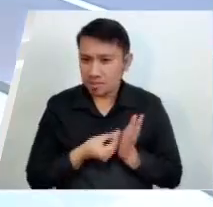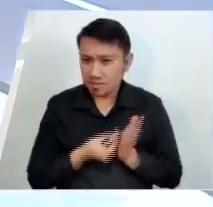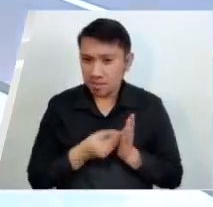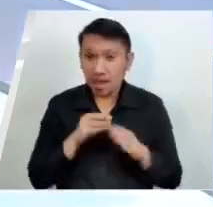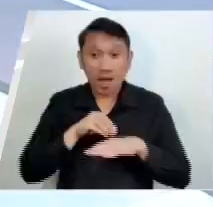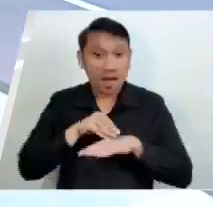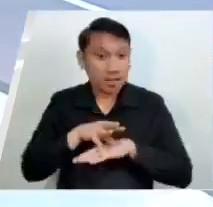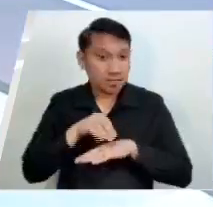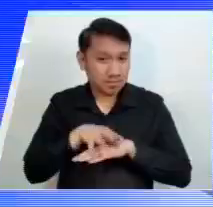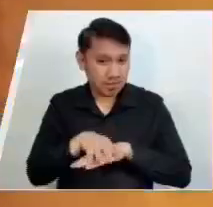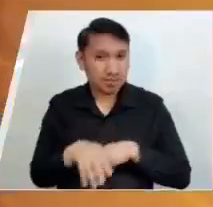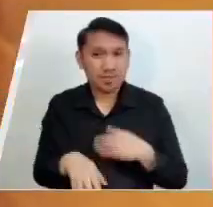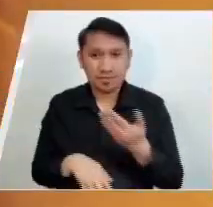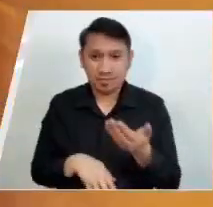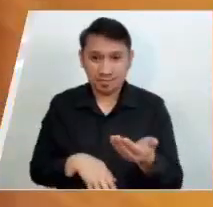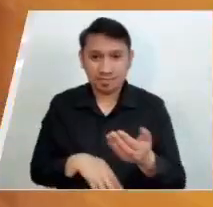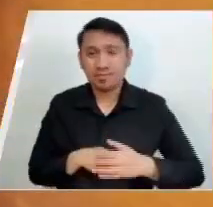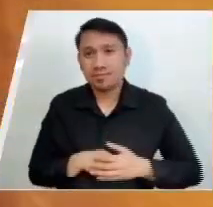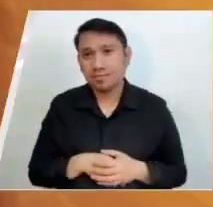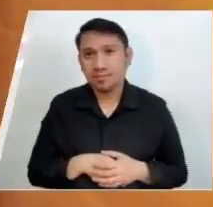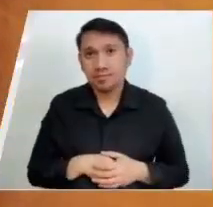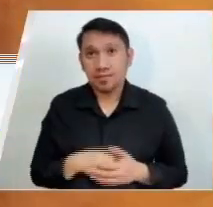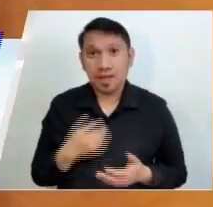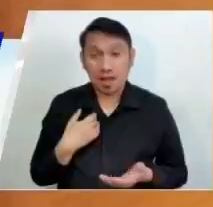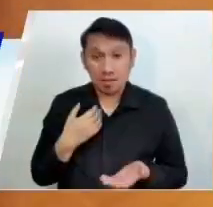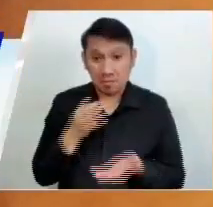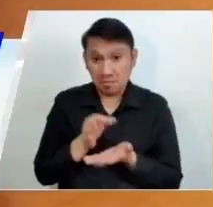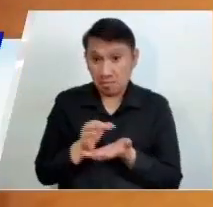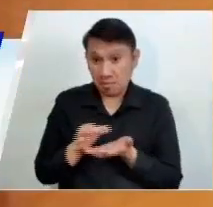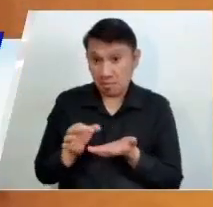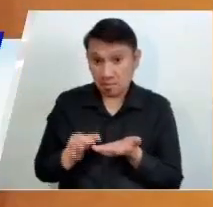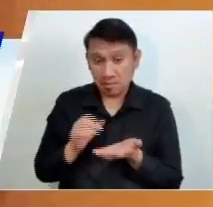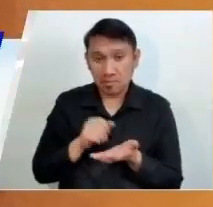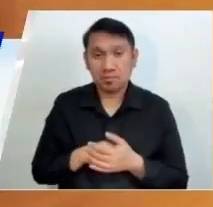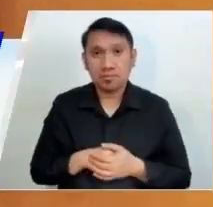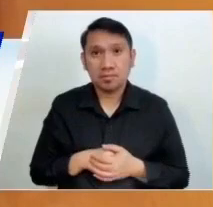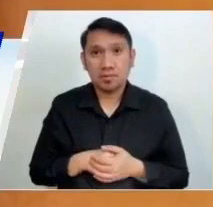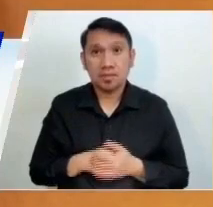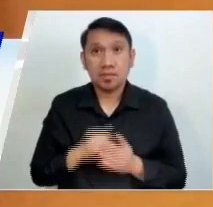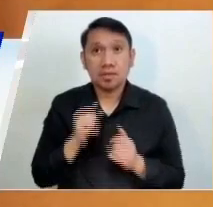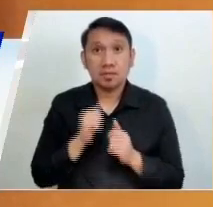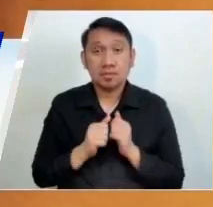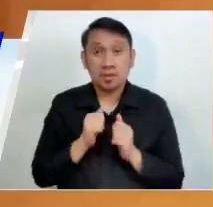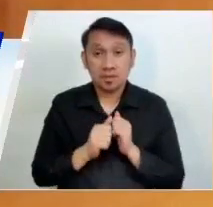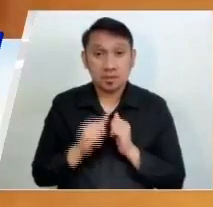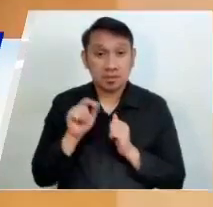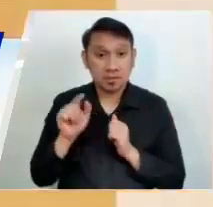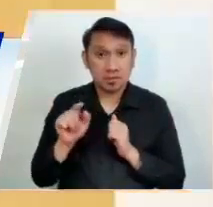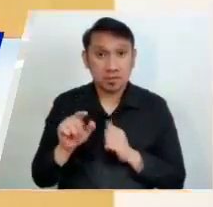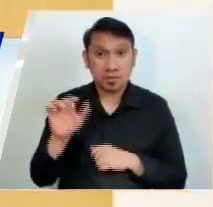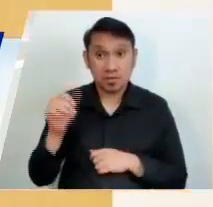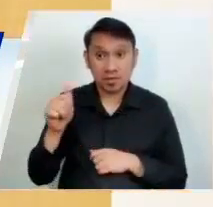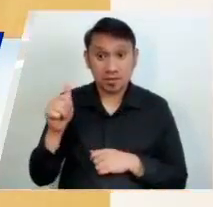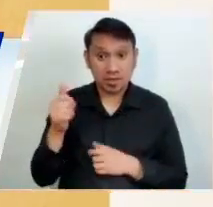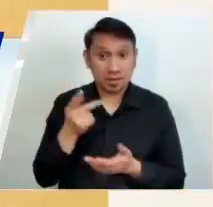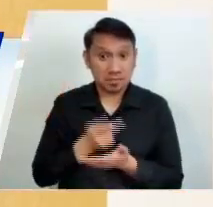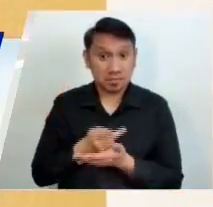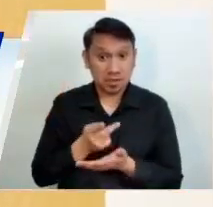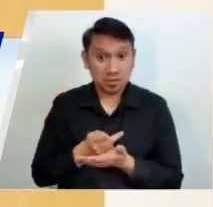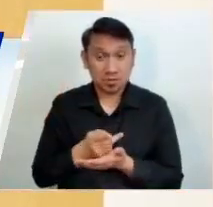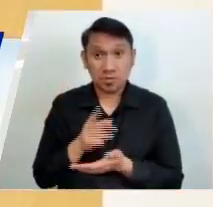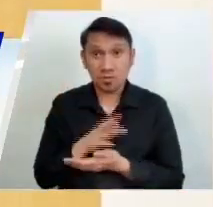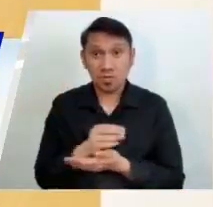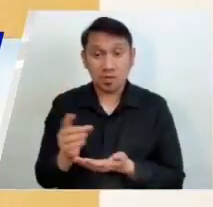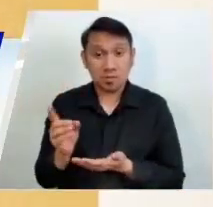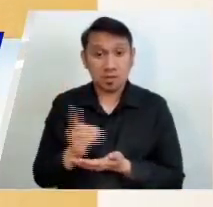tampok ang barya na may barya sa gitna. Ibig sabihin nito, ang disenyo ng 10 pisong barya at bagong disenyo ng